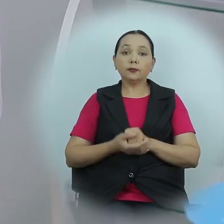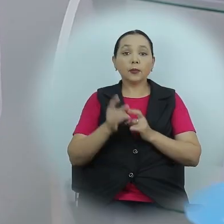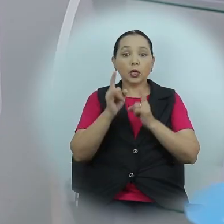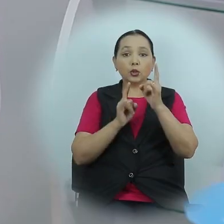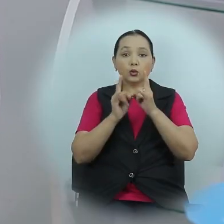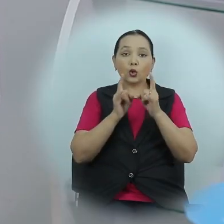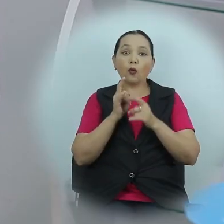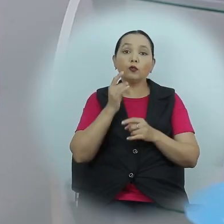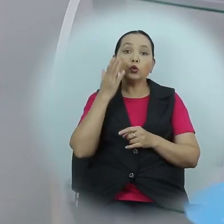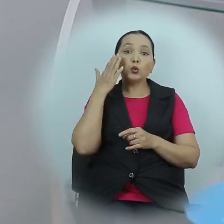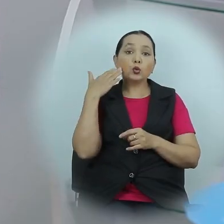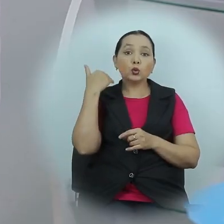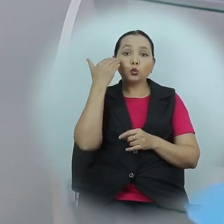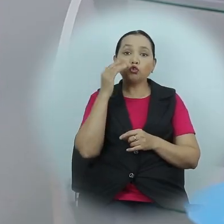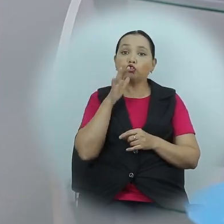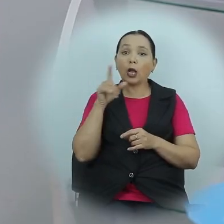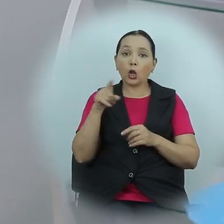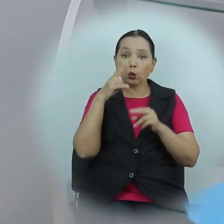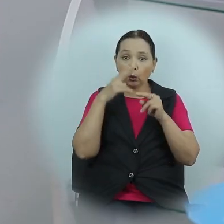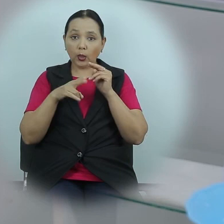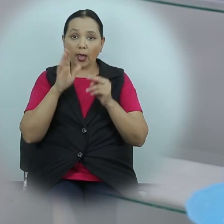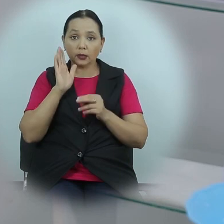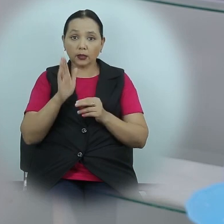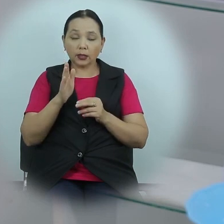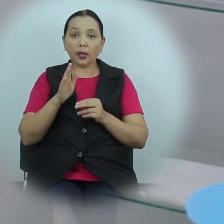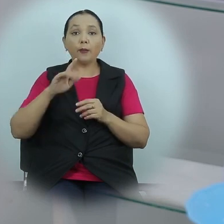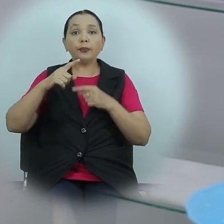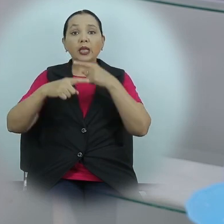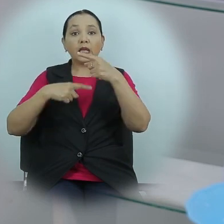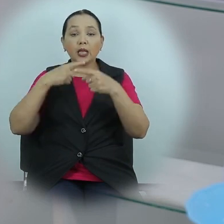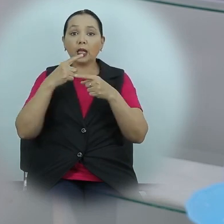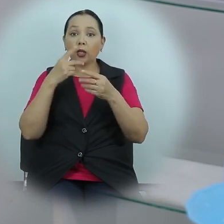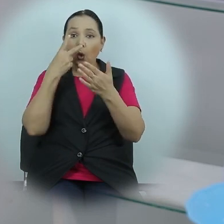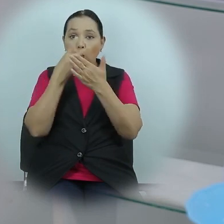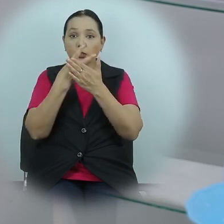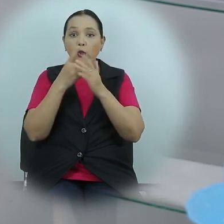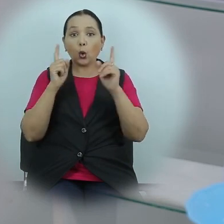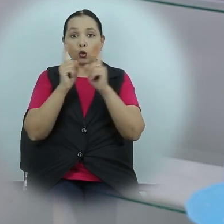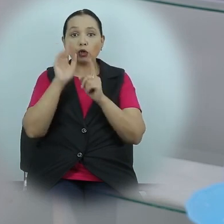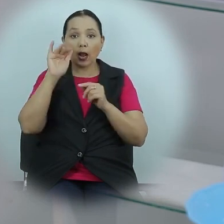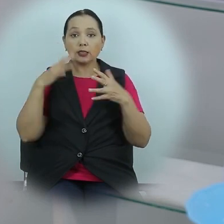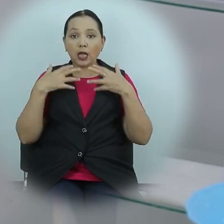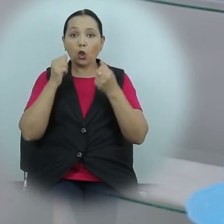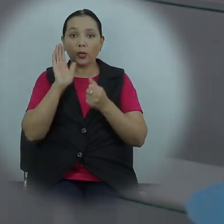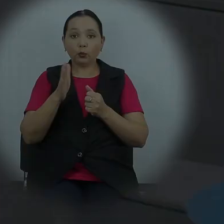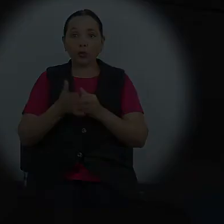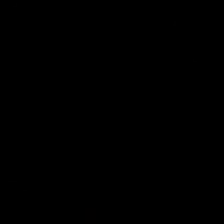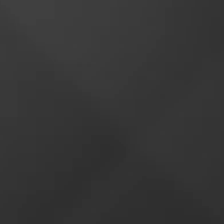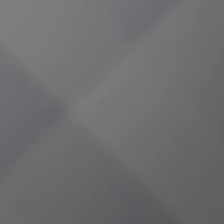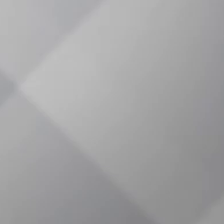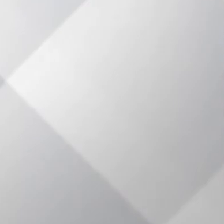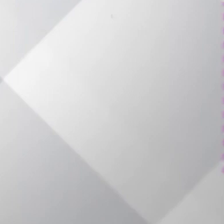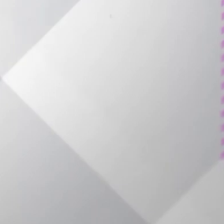Sovun surish jarayonimizni tugatdik. Keyingi ko'rsatuvlarda ko'rishguncha xayr salomat bo'ling.